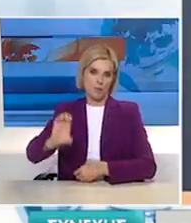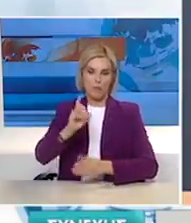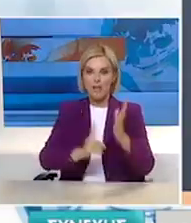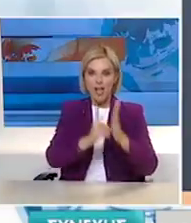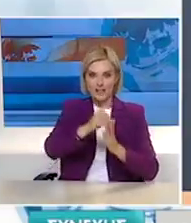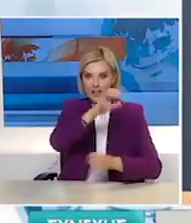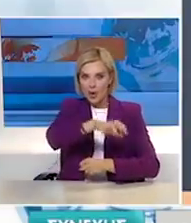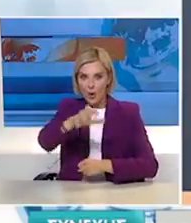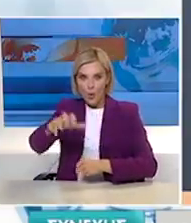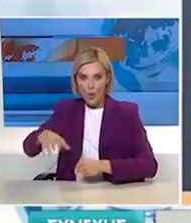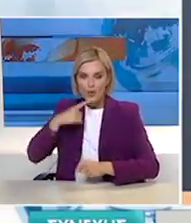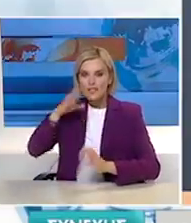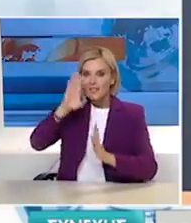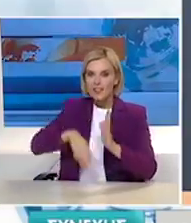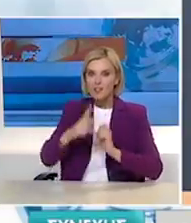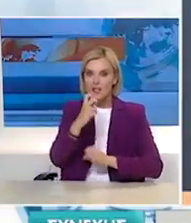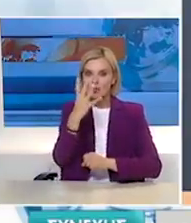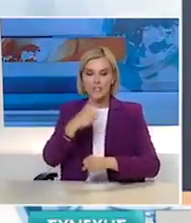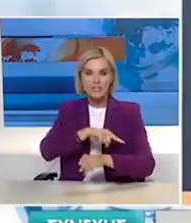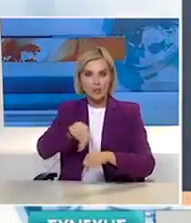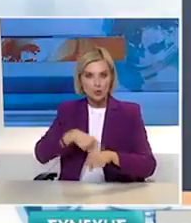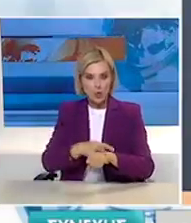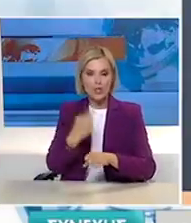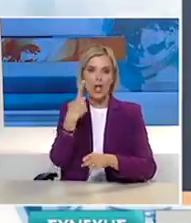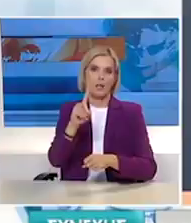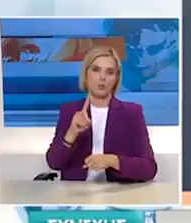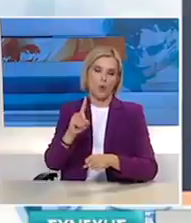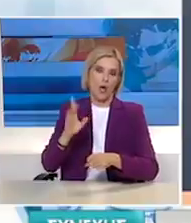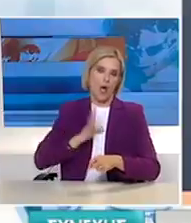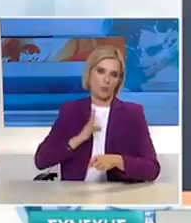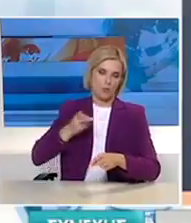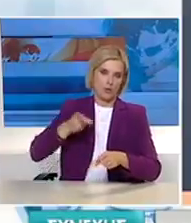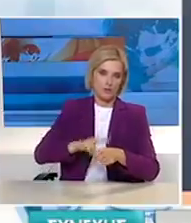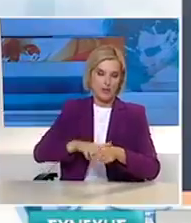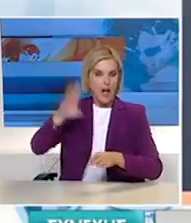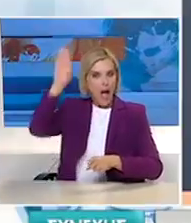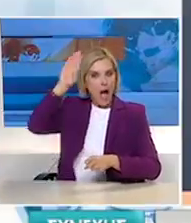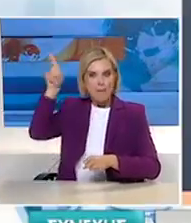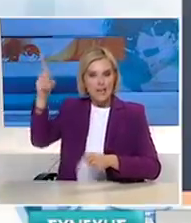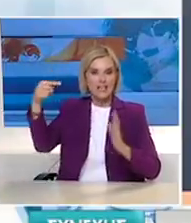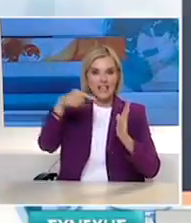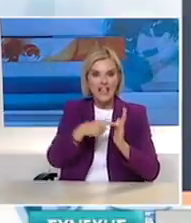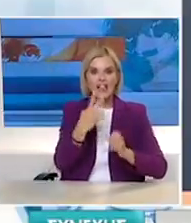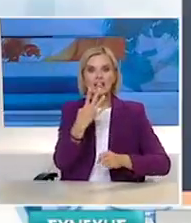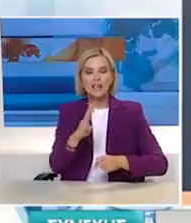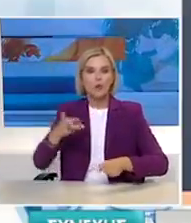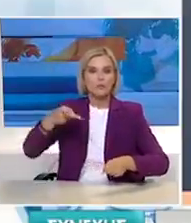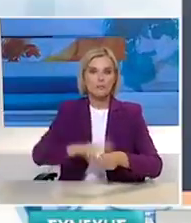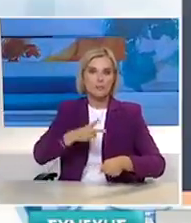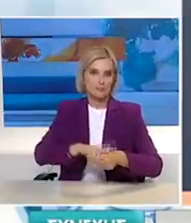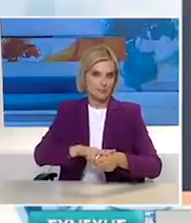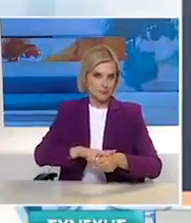χώρες κατέγραψαν το τελευταίο 24ωρο περισσότερους από 100 θανάτους. Οι Ηνωμένες Πολιτείες Αμερικής 1.400 περίπου